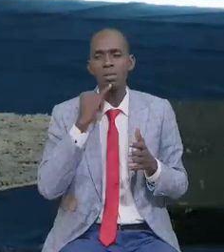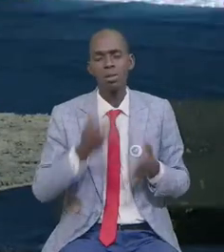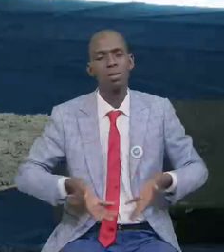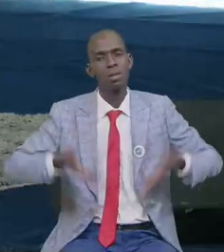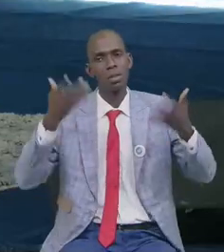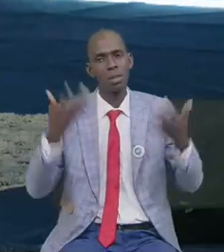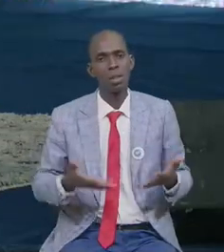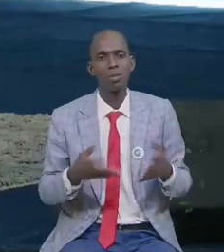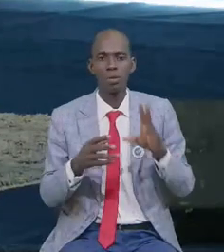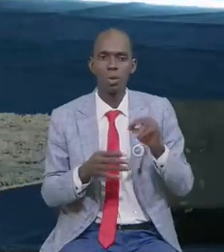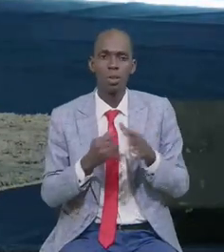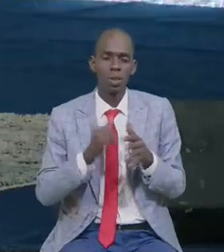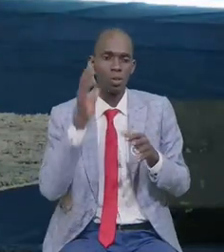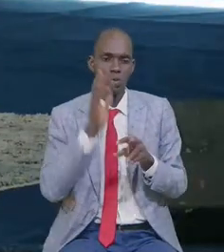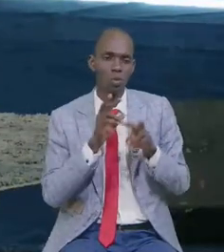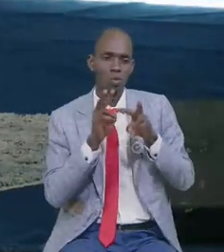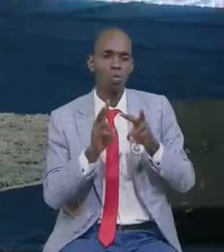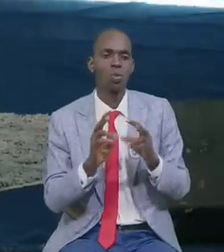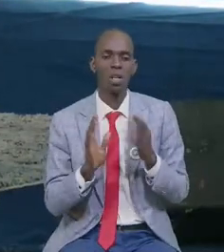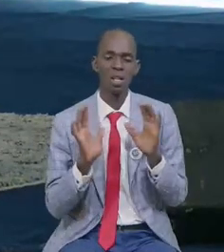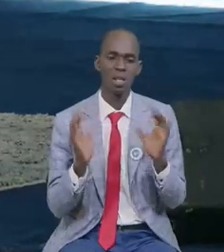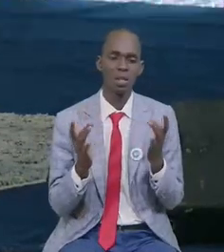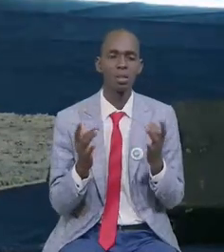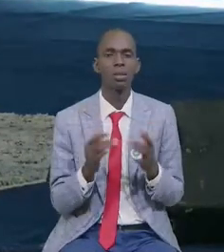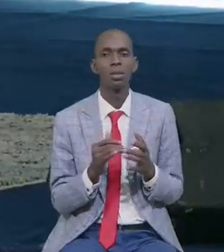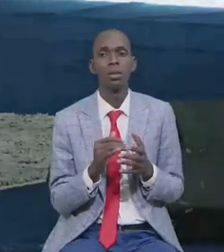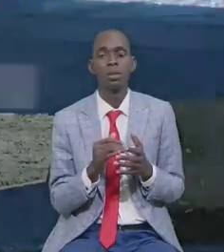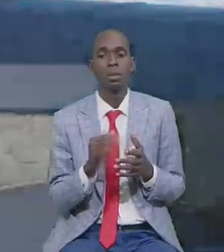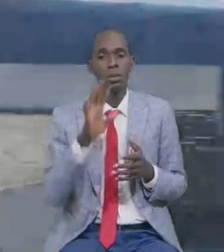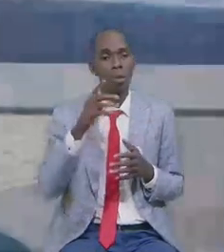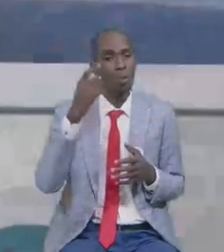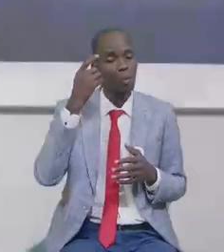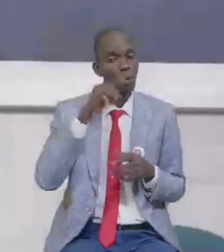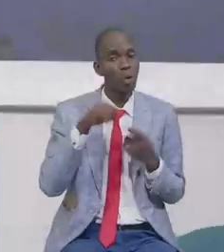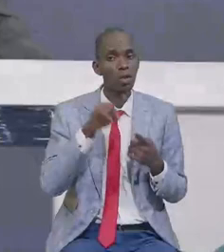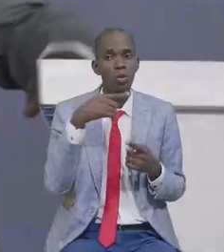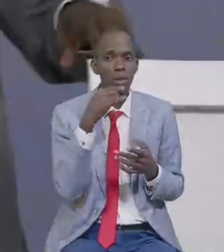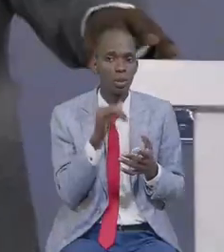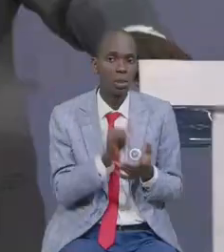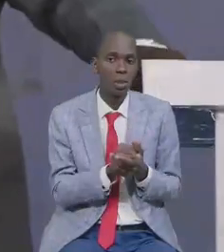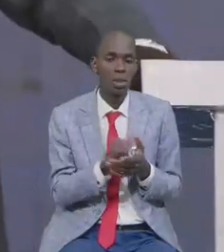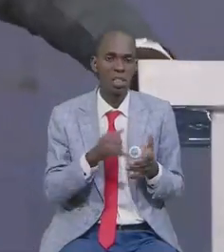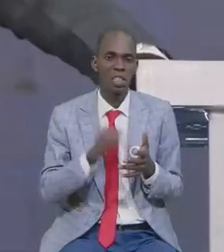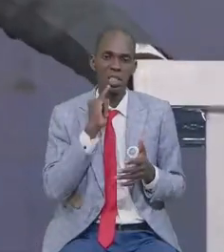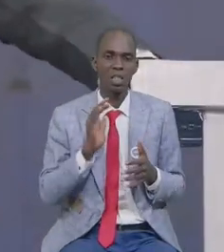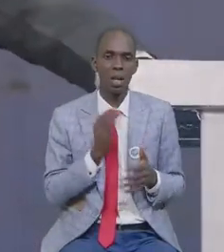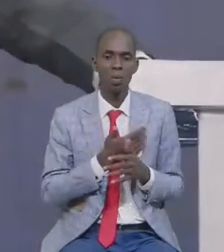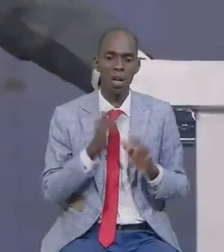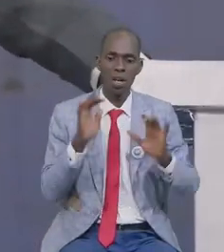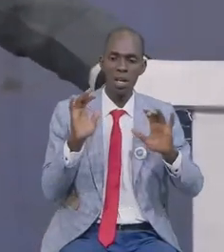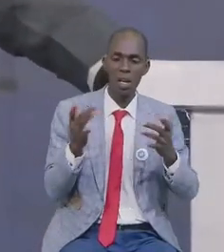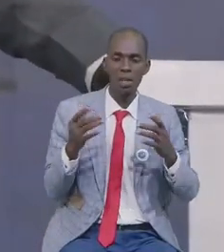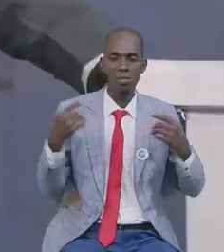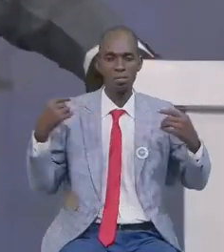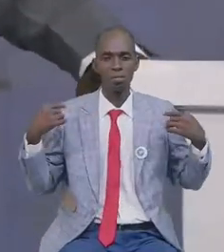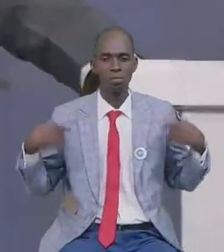lourd. Votre pensée va s'enfoncer. Mais quand vous dites, ce sont nos légères afflictions. Si vous appelez